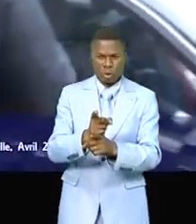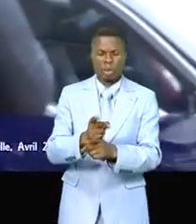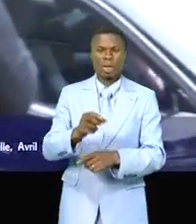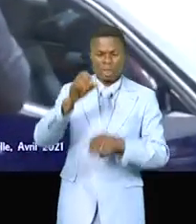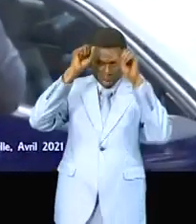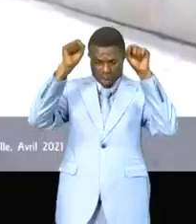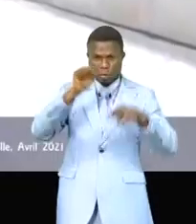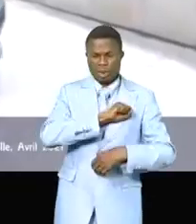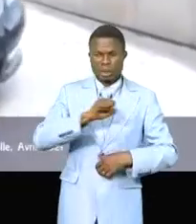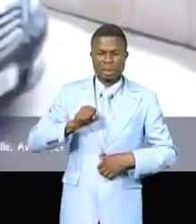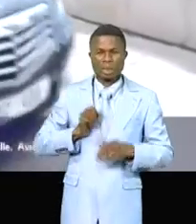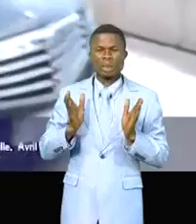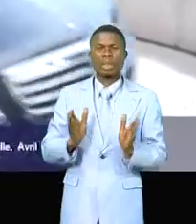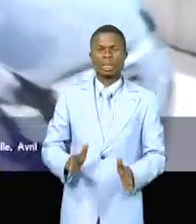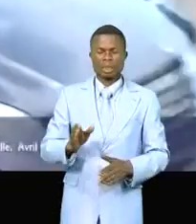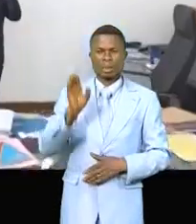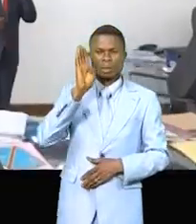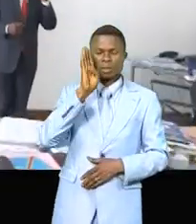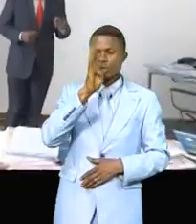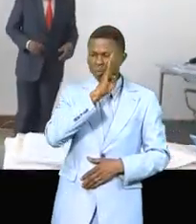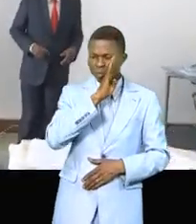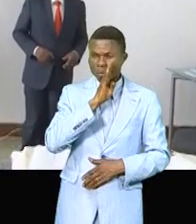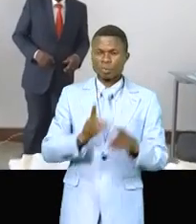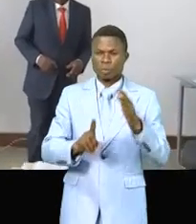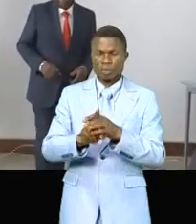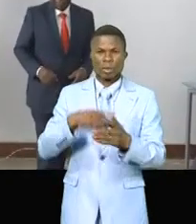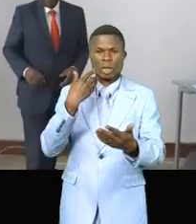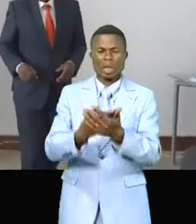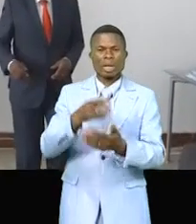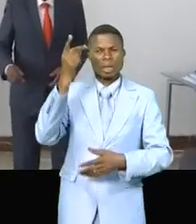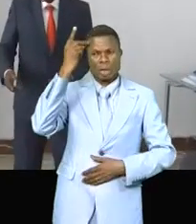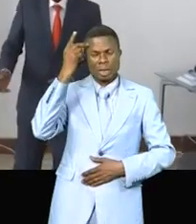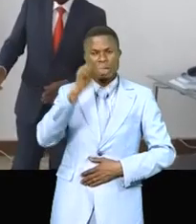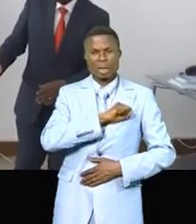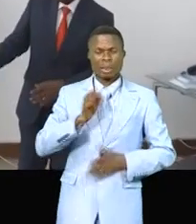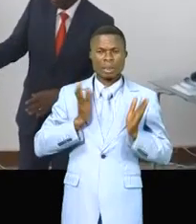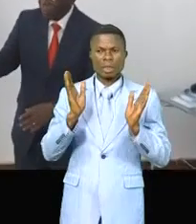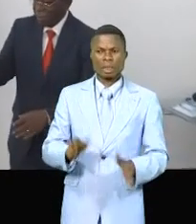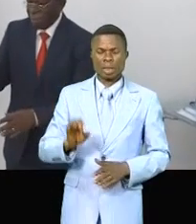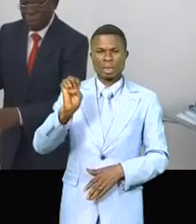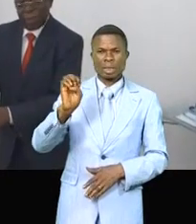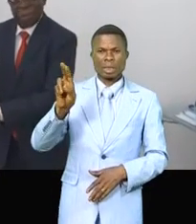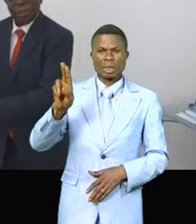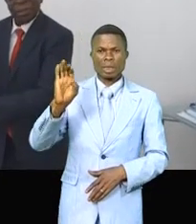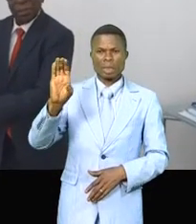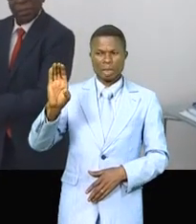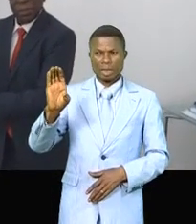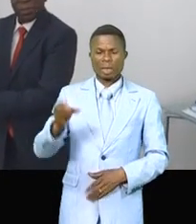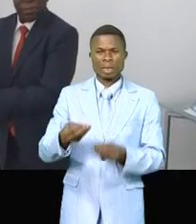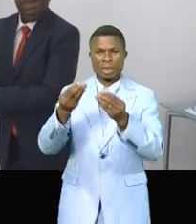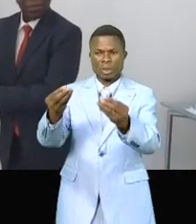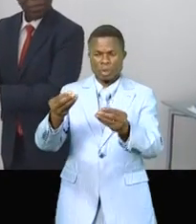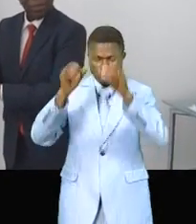de la RDC, Modeste Bahati Lukwebo. Aussitôt à Kinshasa, le sénateur Georges-Éric Makangu est venu